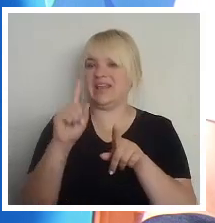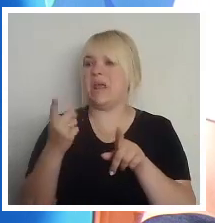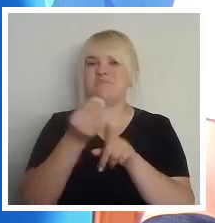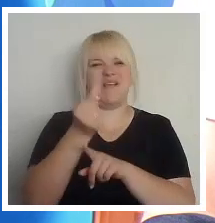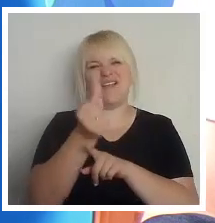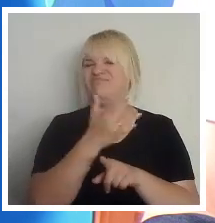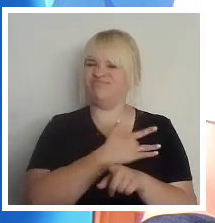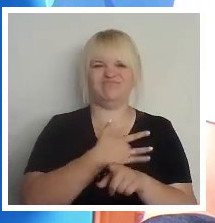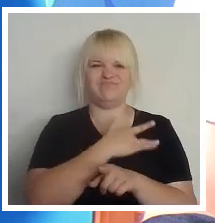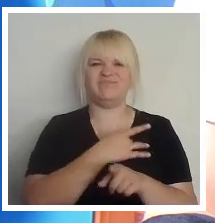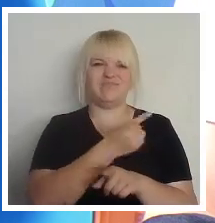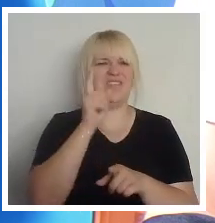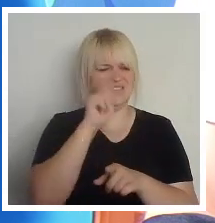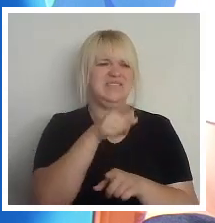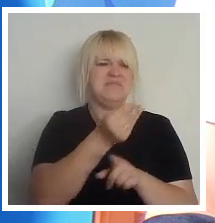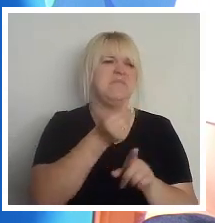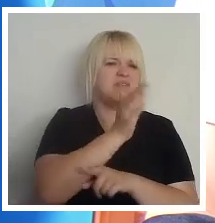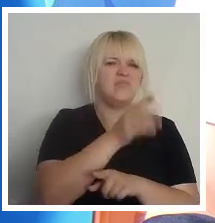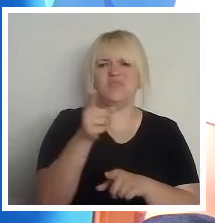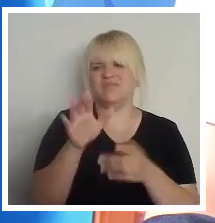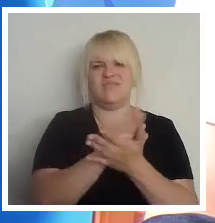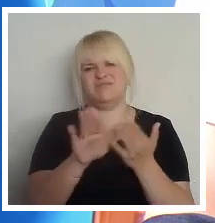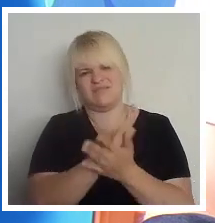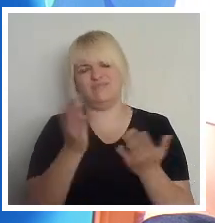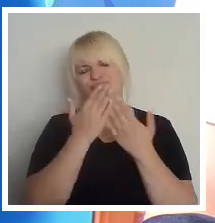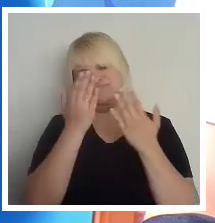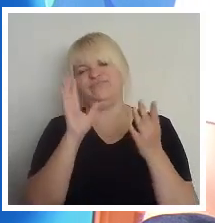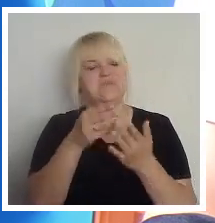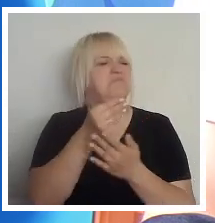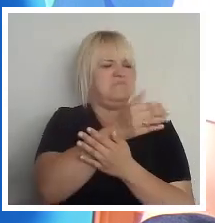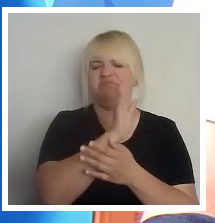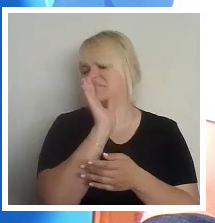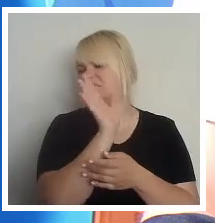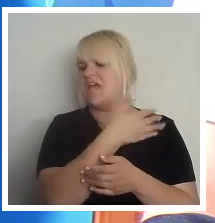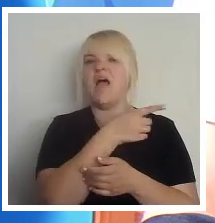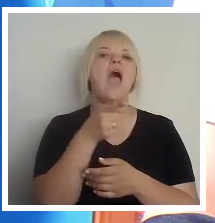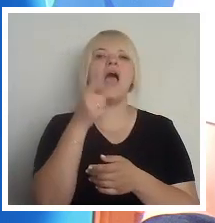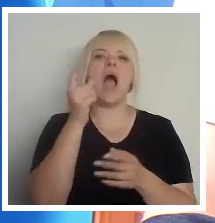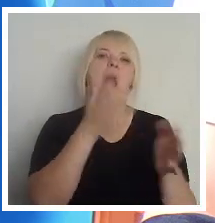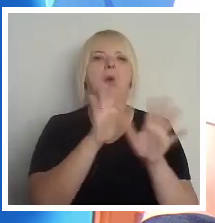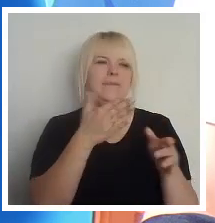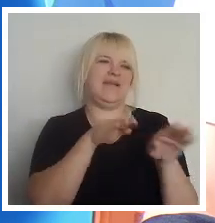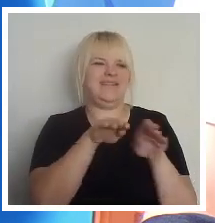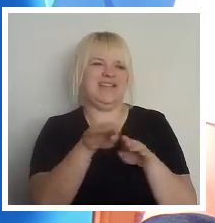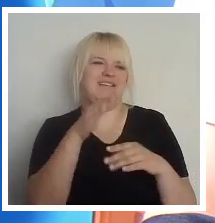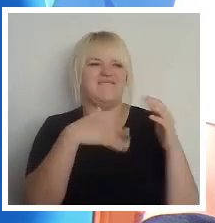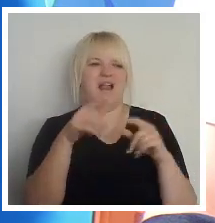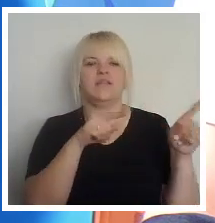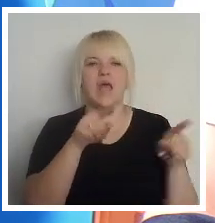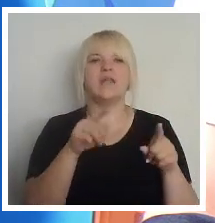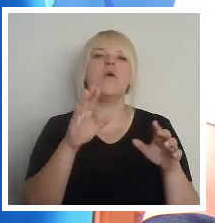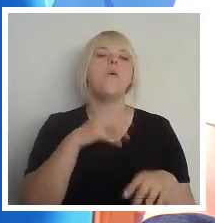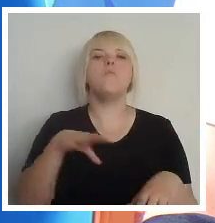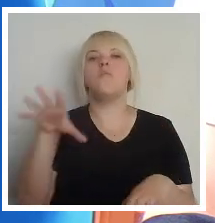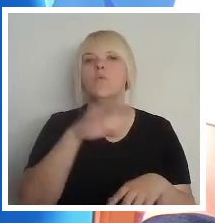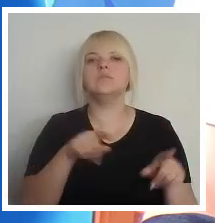zina, ka nu, tur man būs jāmaksā, bet tur tas būs par brīvu, nu, kāpēc lai viņi, ja teiksim, apmēram tajā pašā kvalitātē. Mūsu